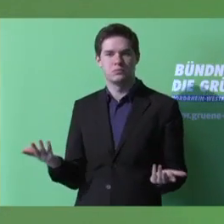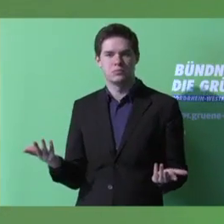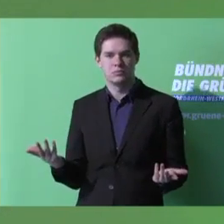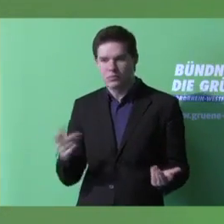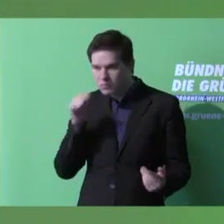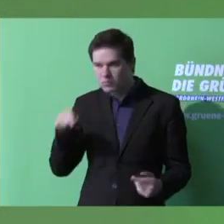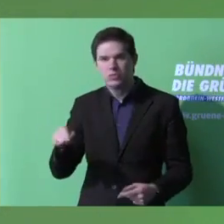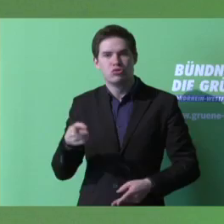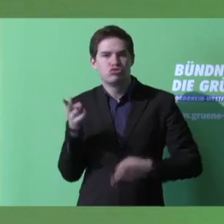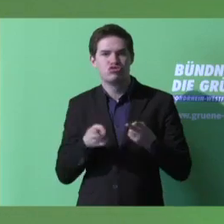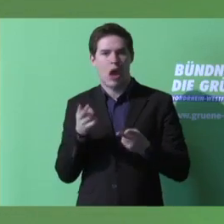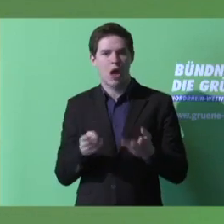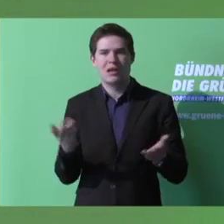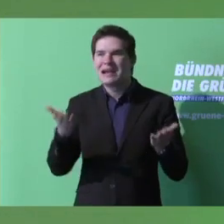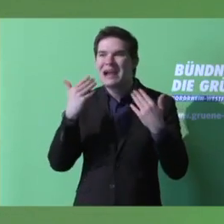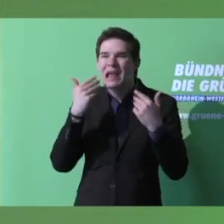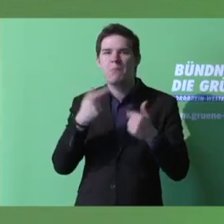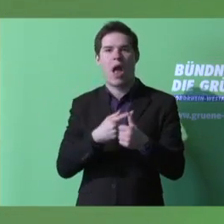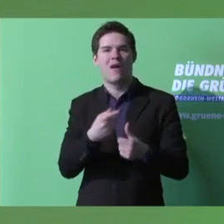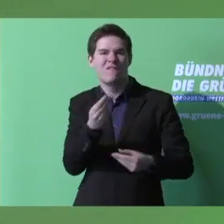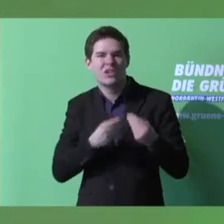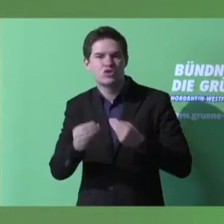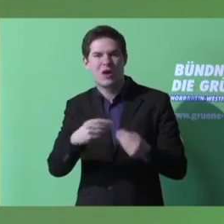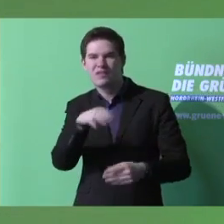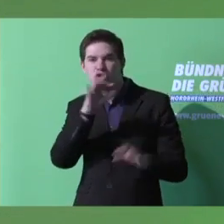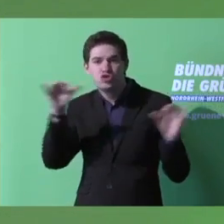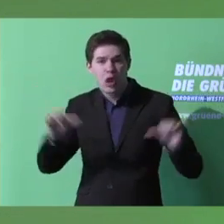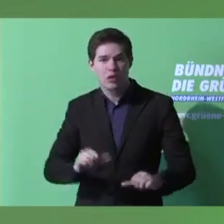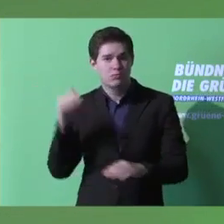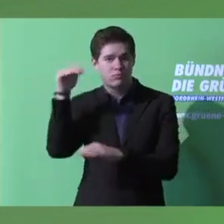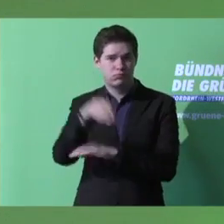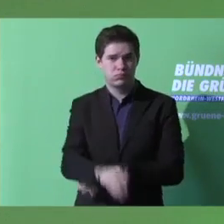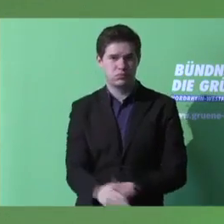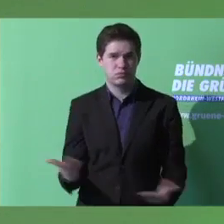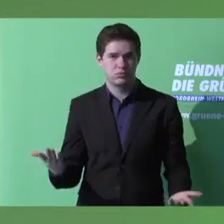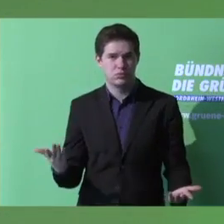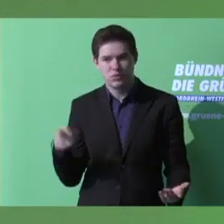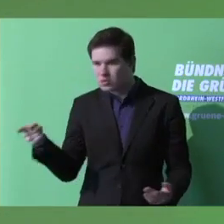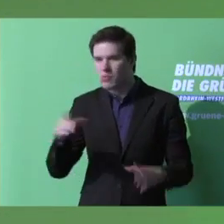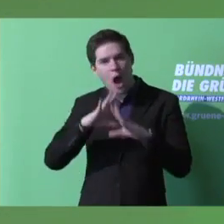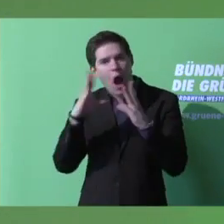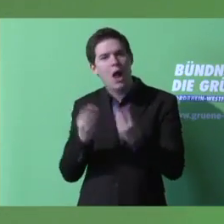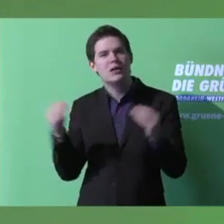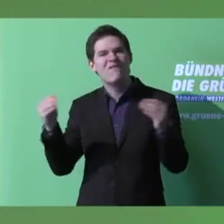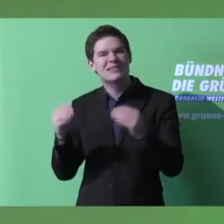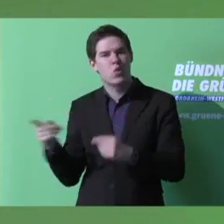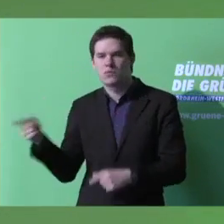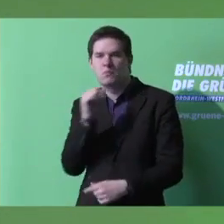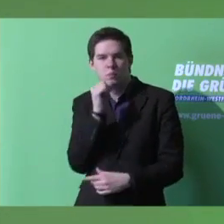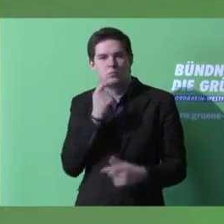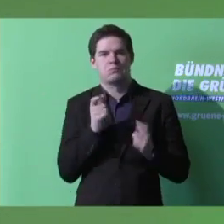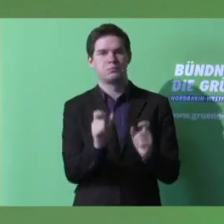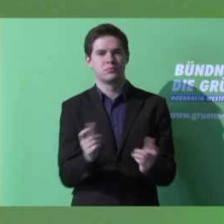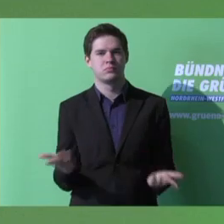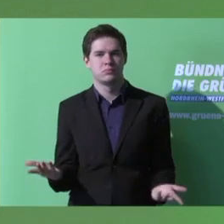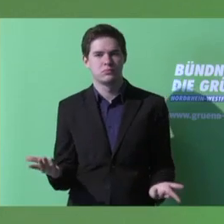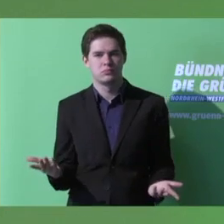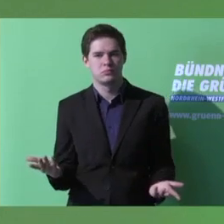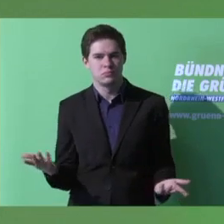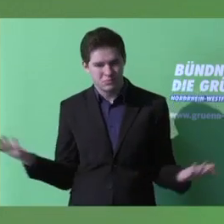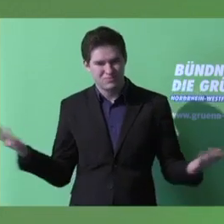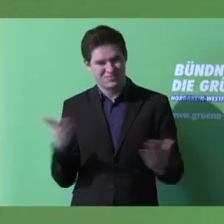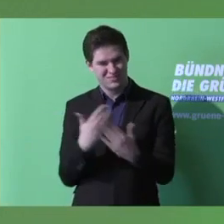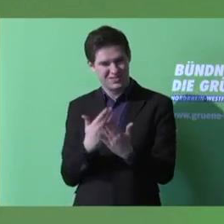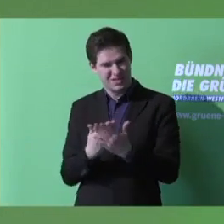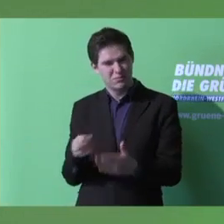schadet Klima und Wirtschaft, indem sie Investitionen behindert und blockiert. Mit dieser schwarz-gelben Blockade werden